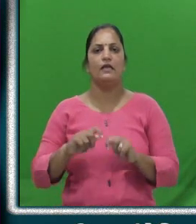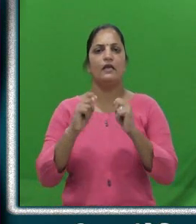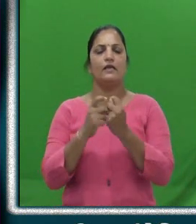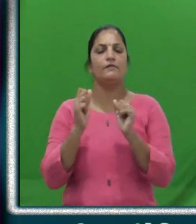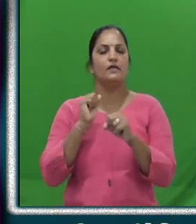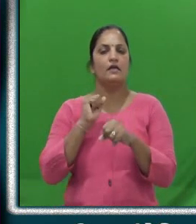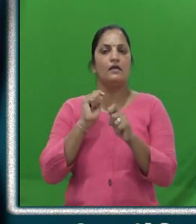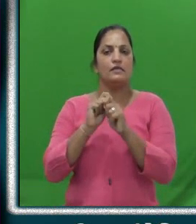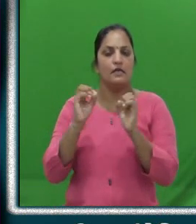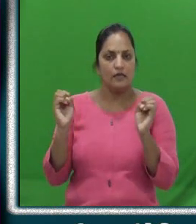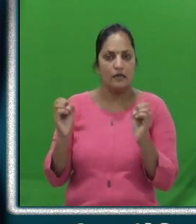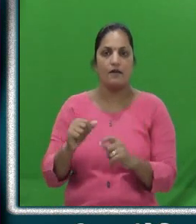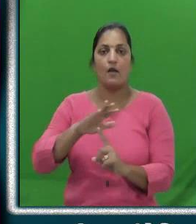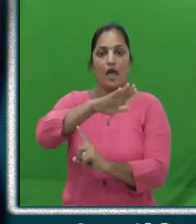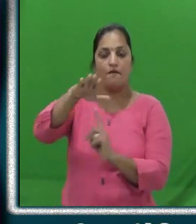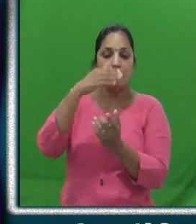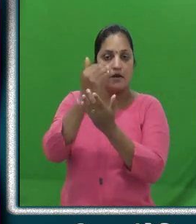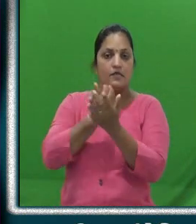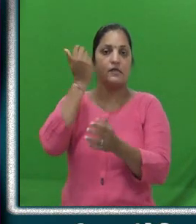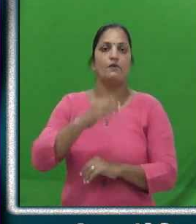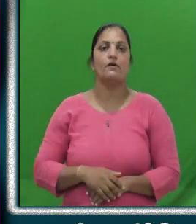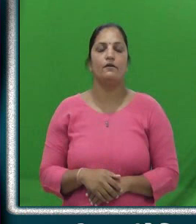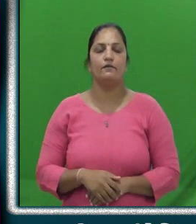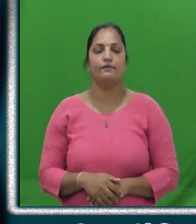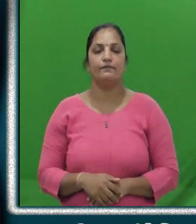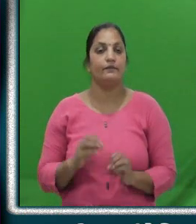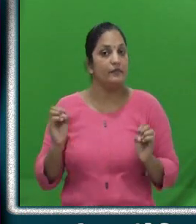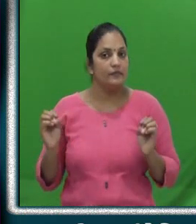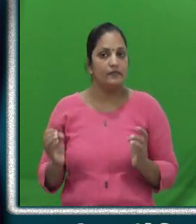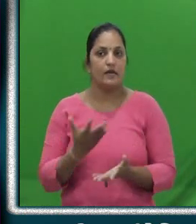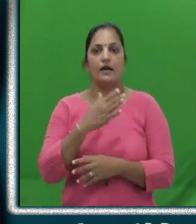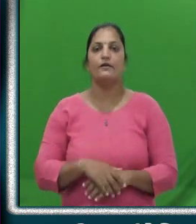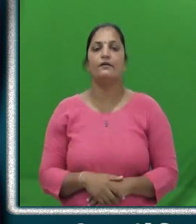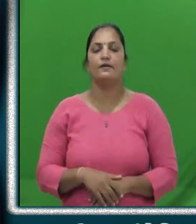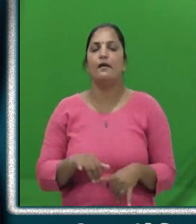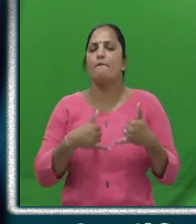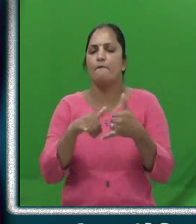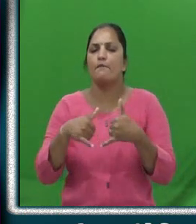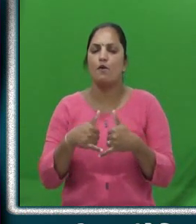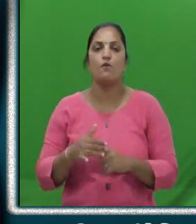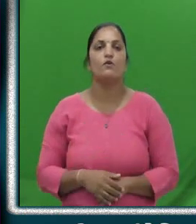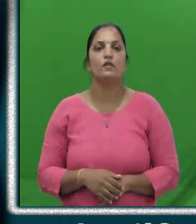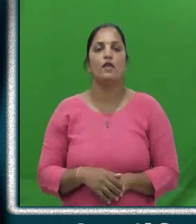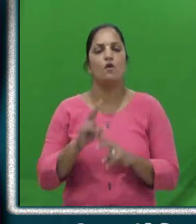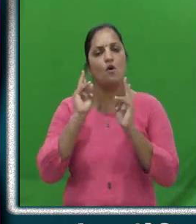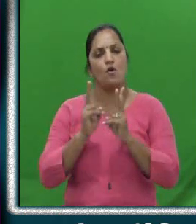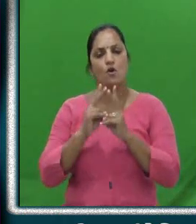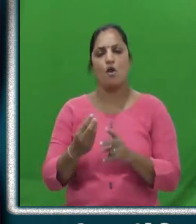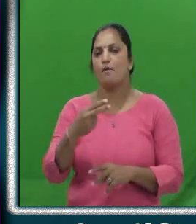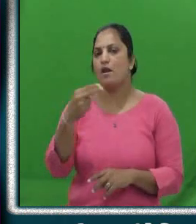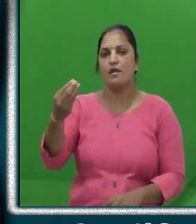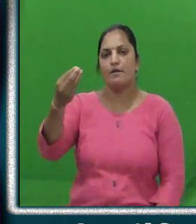હતું પ્રવૃત્તિ હતી પર્યાવરણને બચાવવાની એને શરૂઆત કરી, એ પ્રવૃત્તિ એ એક્ટિવિટી નું